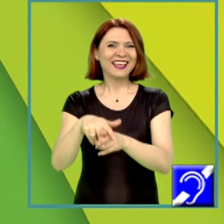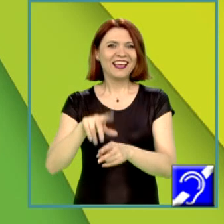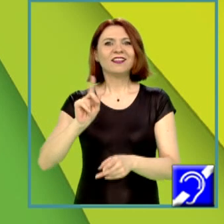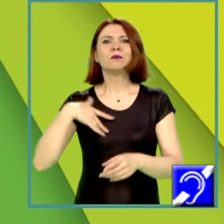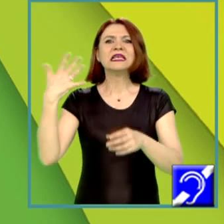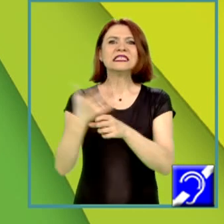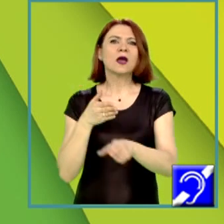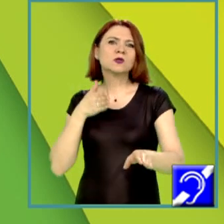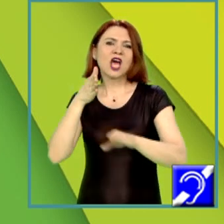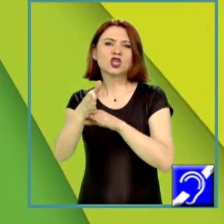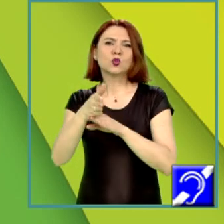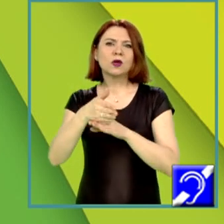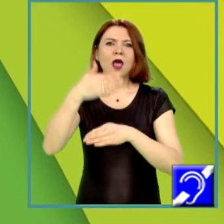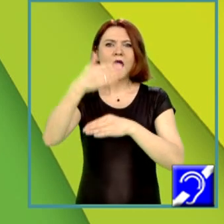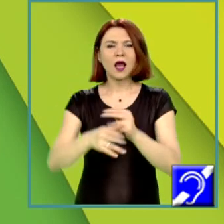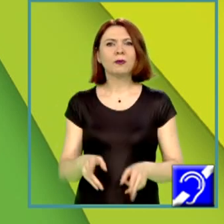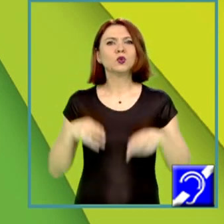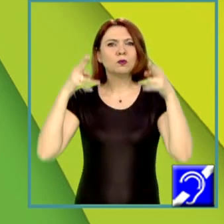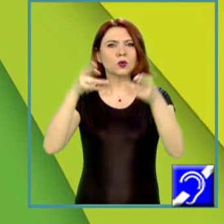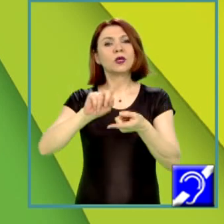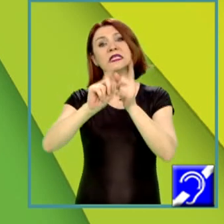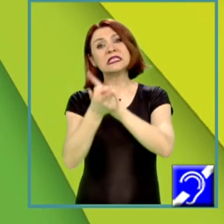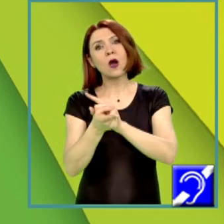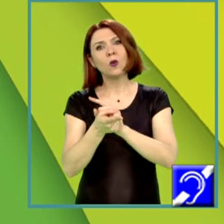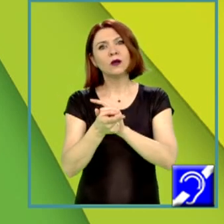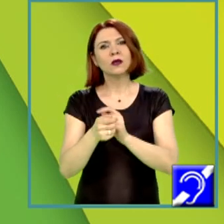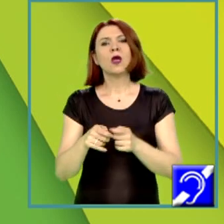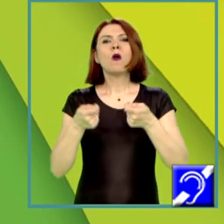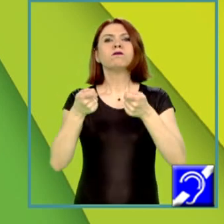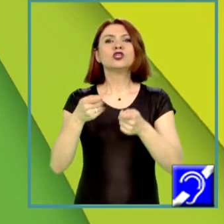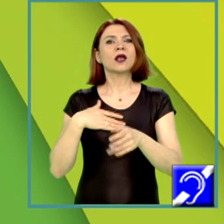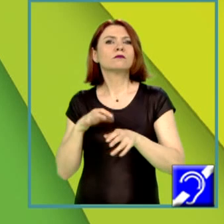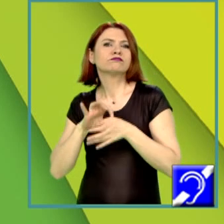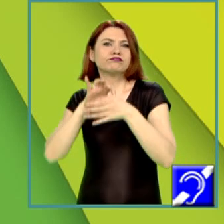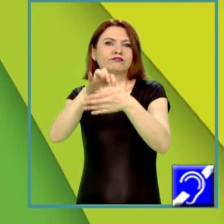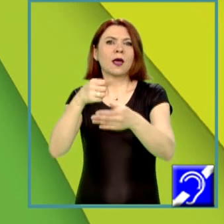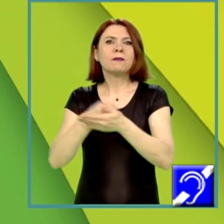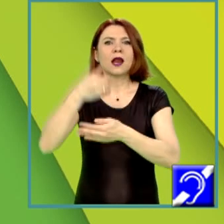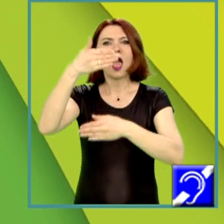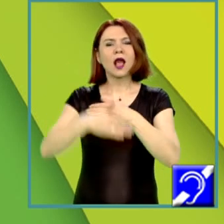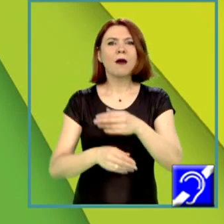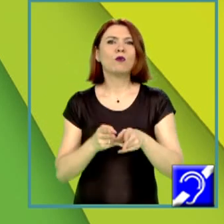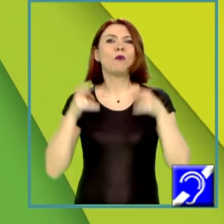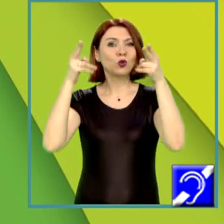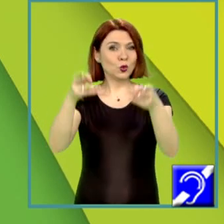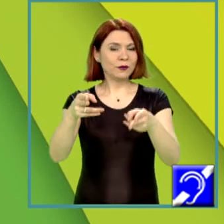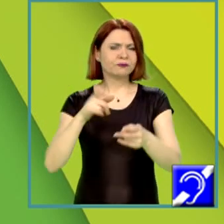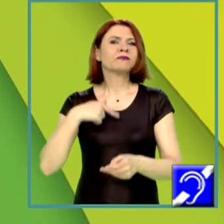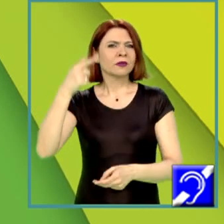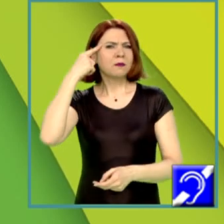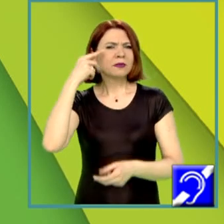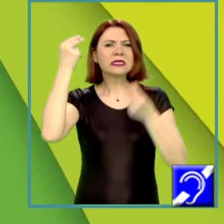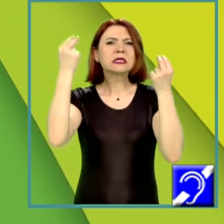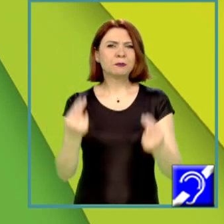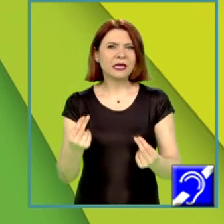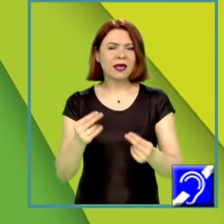să iau să ajung la capul podului sau birjar vrei să mă duci până la capul podului îmi amintesc bine